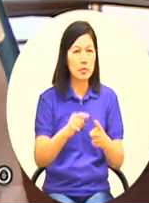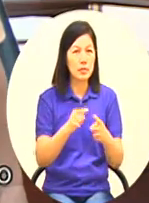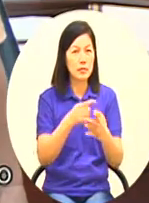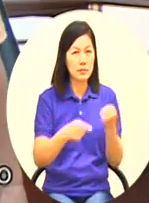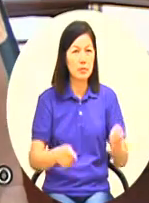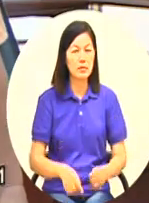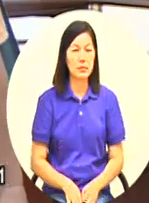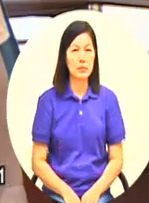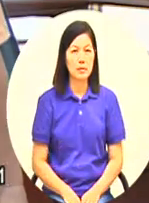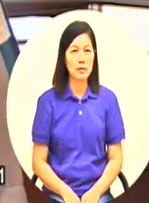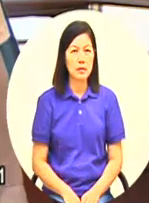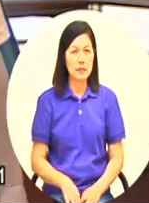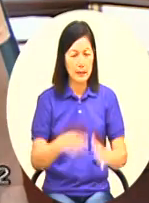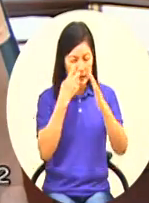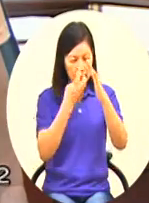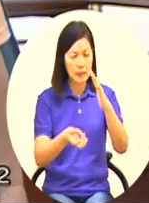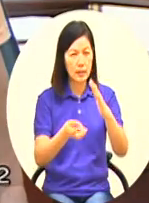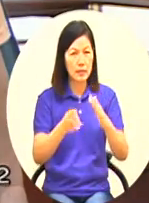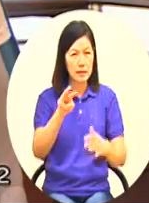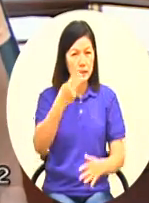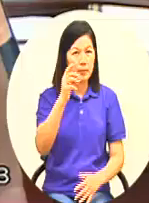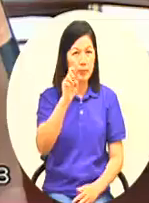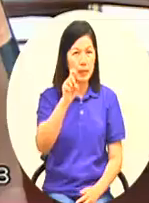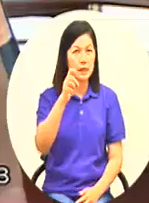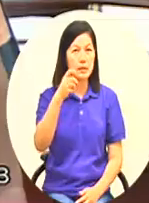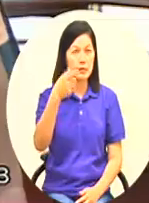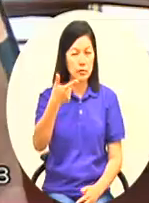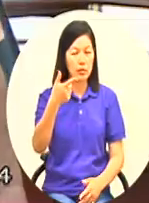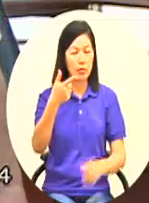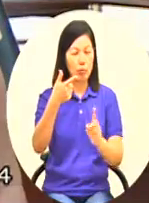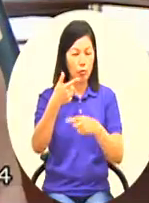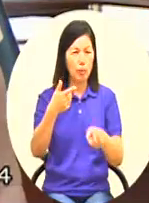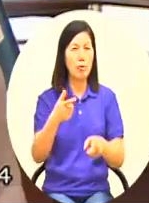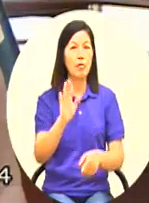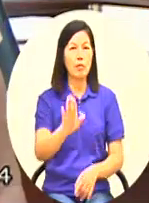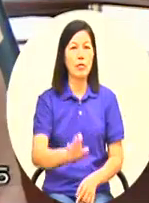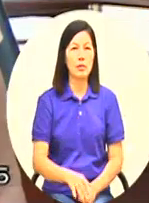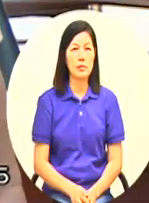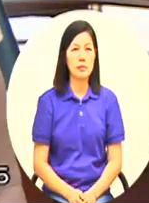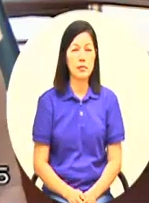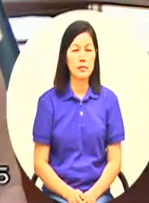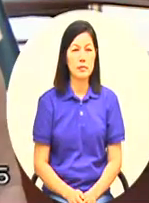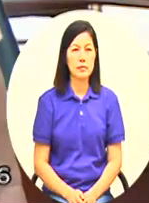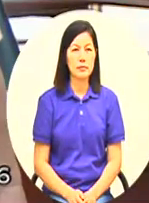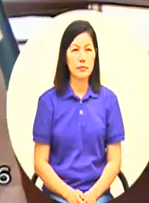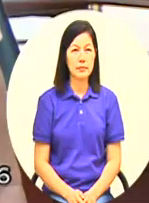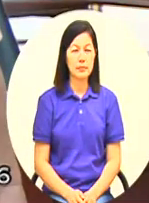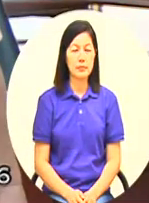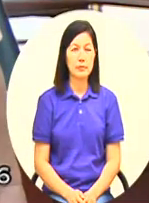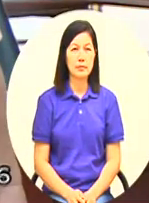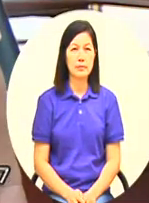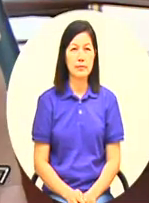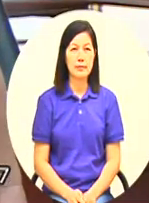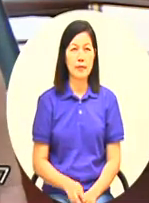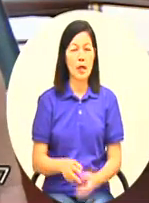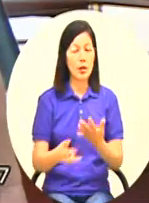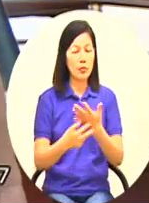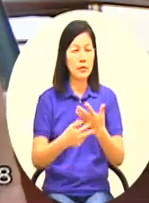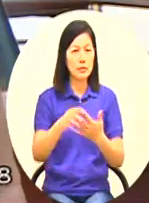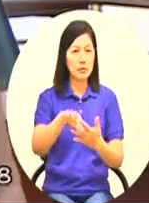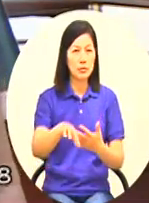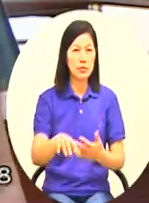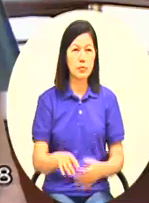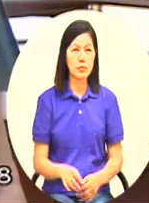家访视诶316人次嘛。所以当然，这是一个啊，咱这个卫生局嘞，